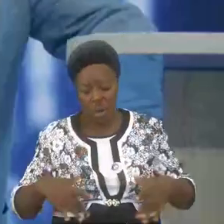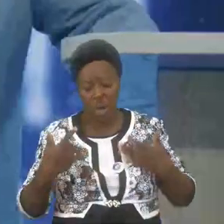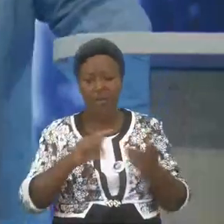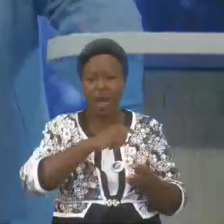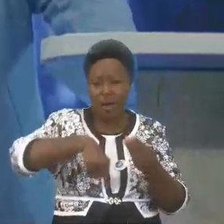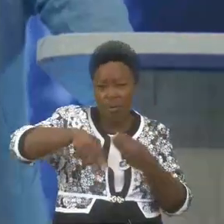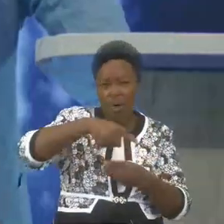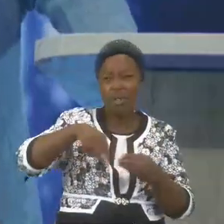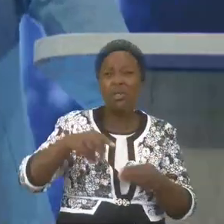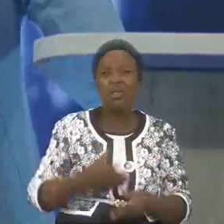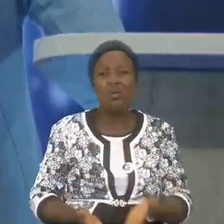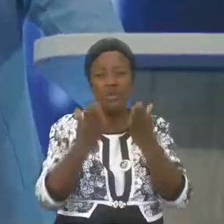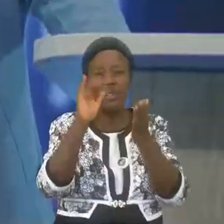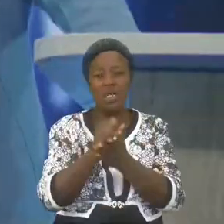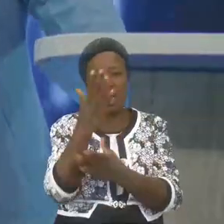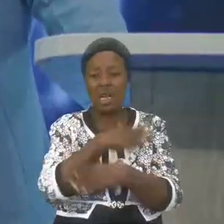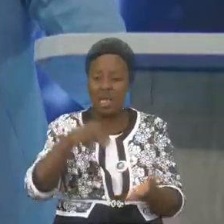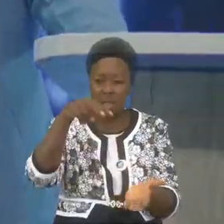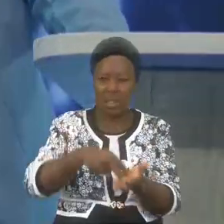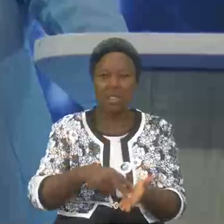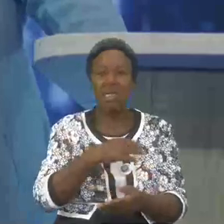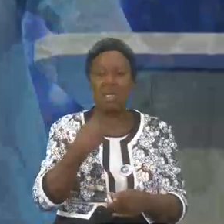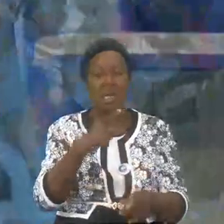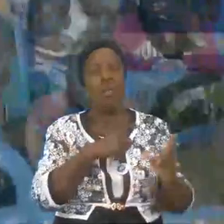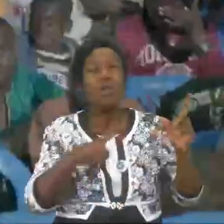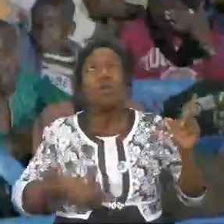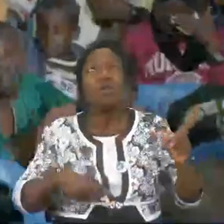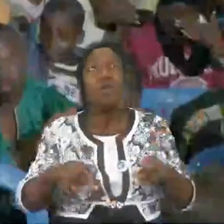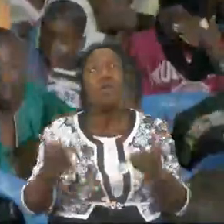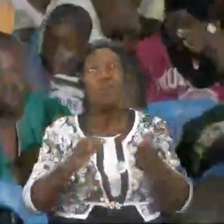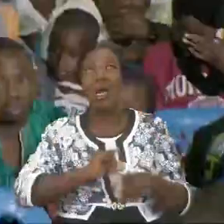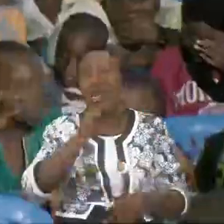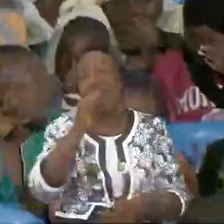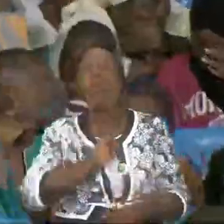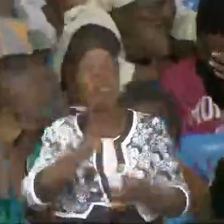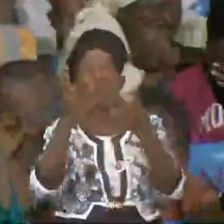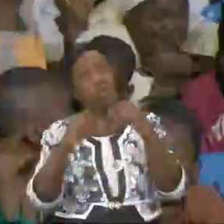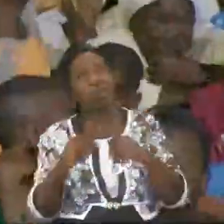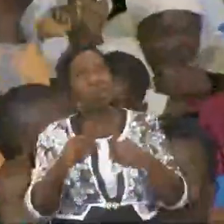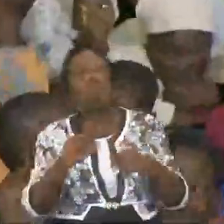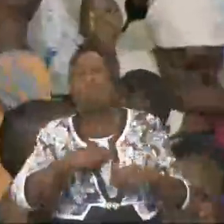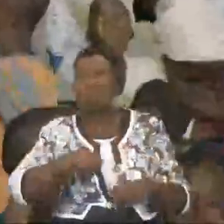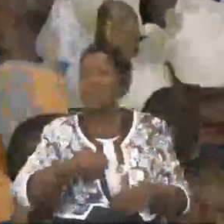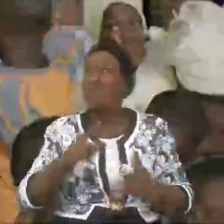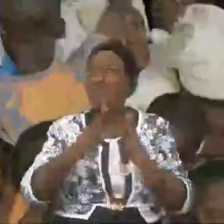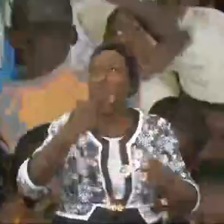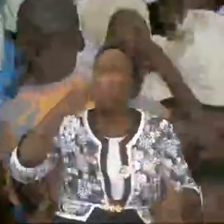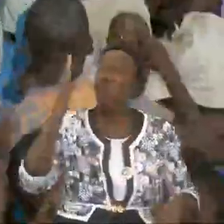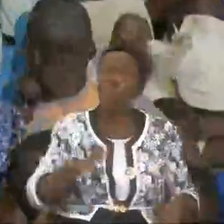Et change ta vie. Tu lèves ta main, tu te lèves. Seigneur, je viens.